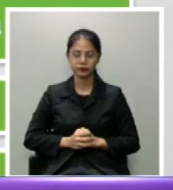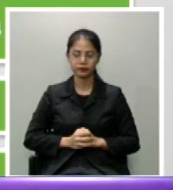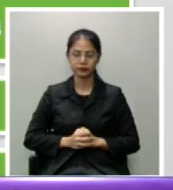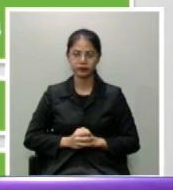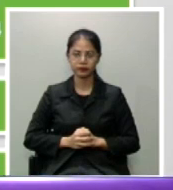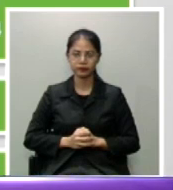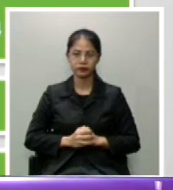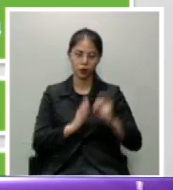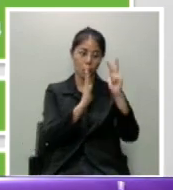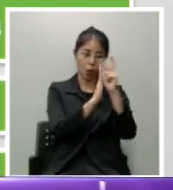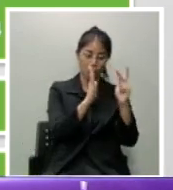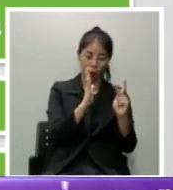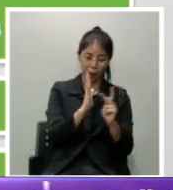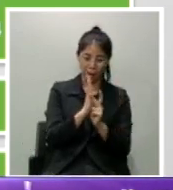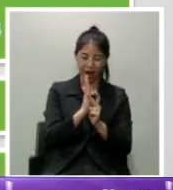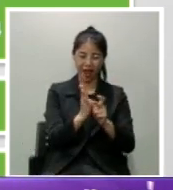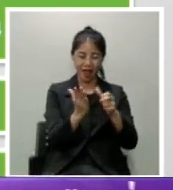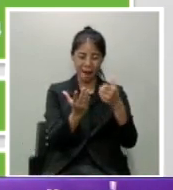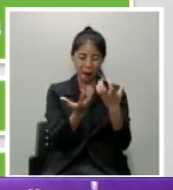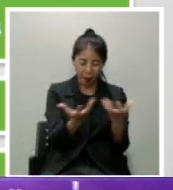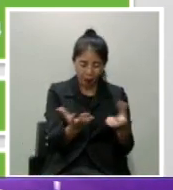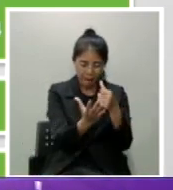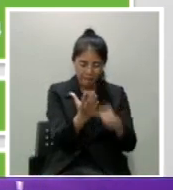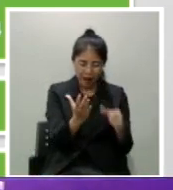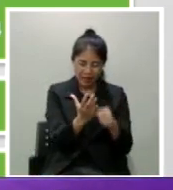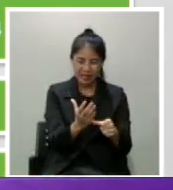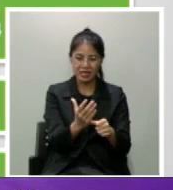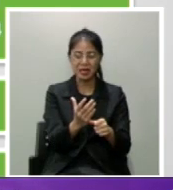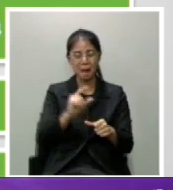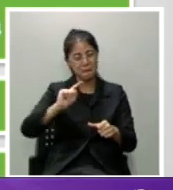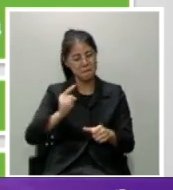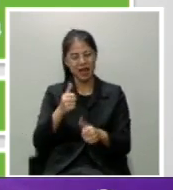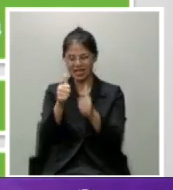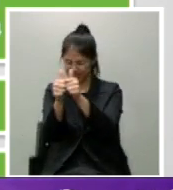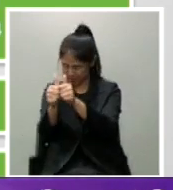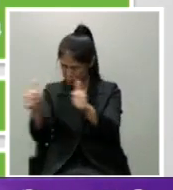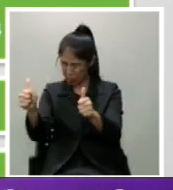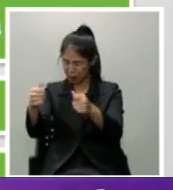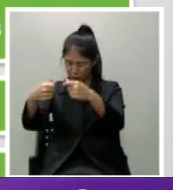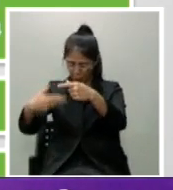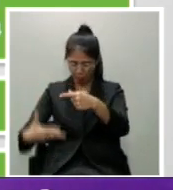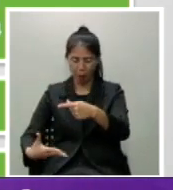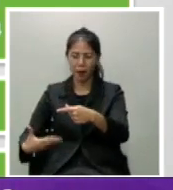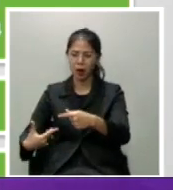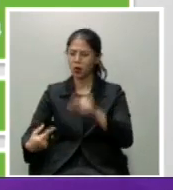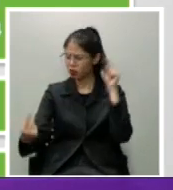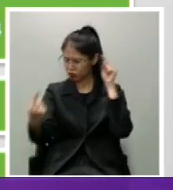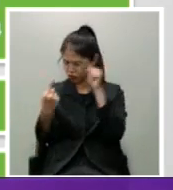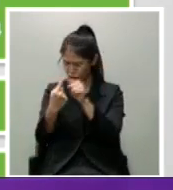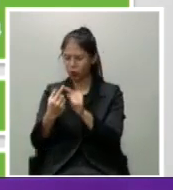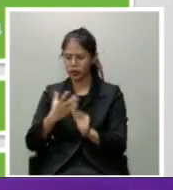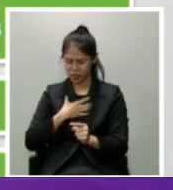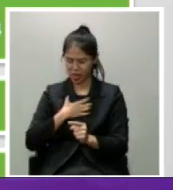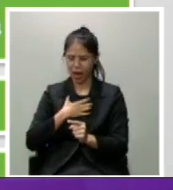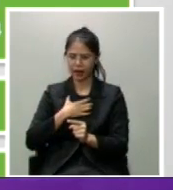เป็นอันว่ากฎหมายศุลกากรใหม่มีข้อดีหลายประการโดยตรงเลยล่ะเขาตั้งใจให้มีข้อดีพวกนี้